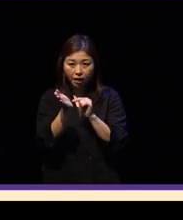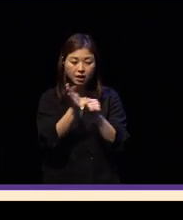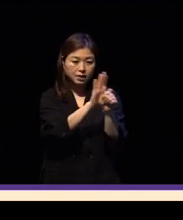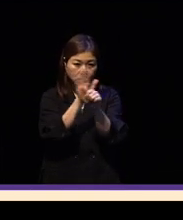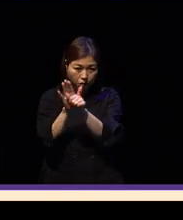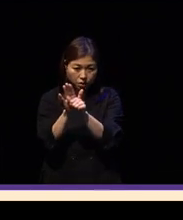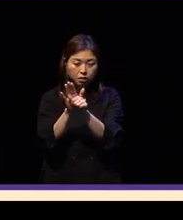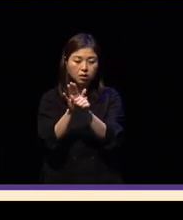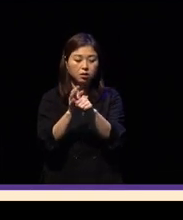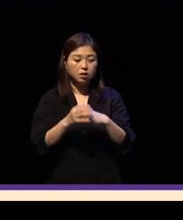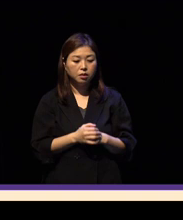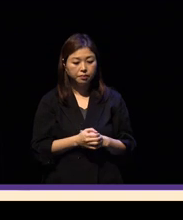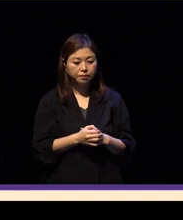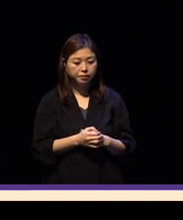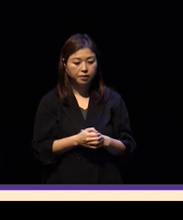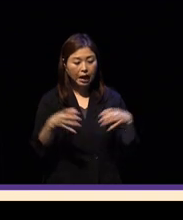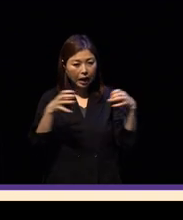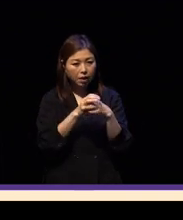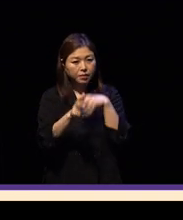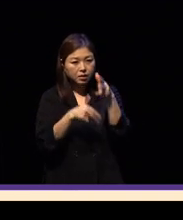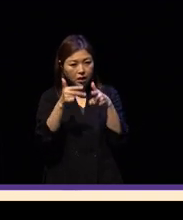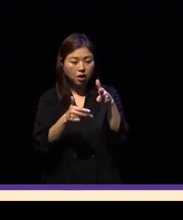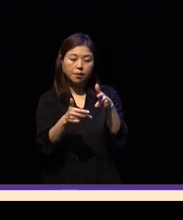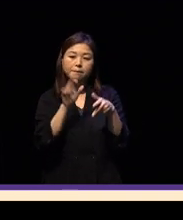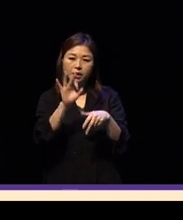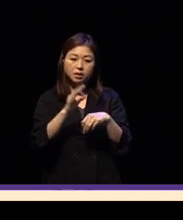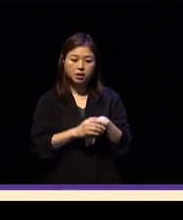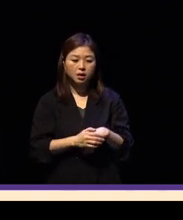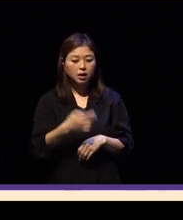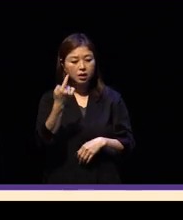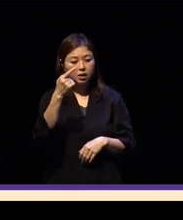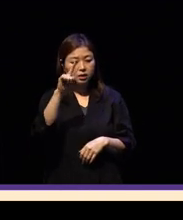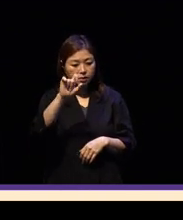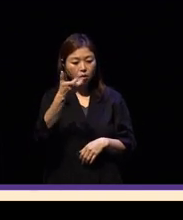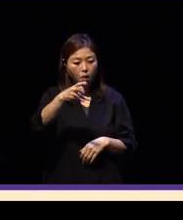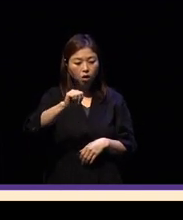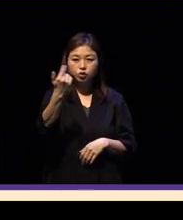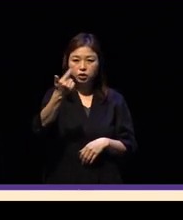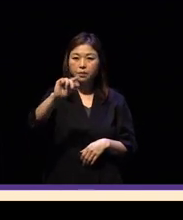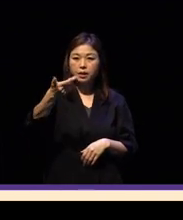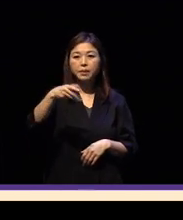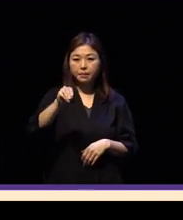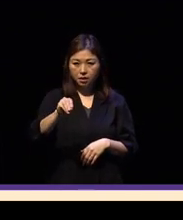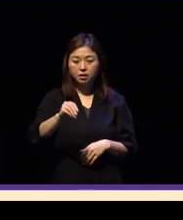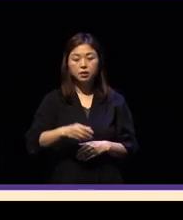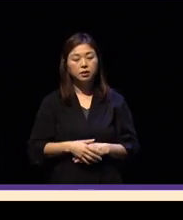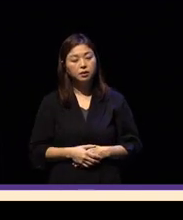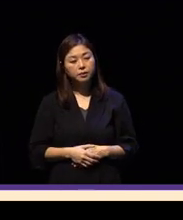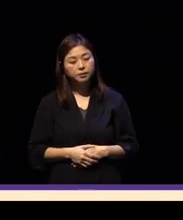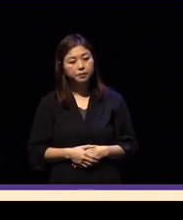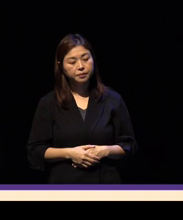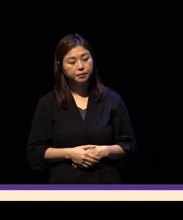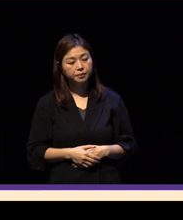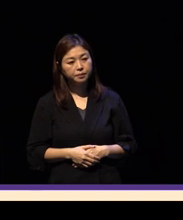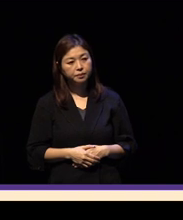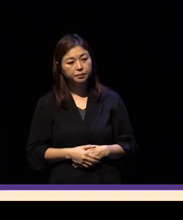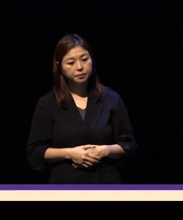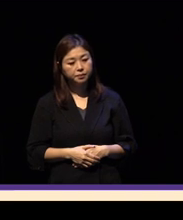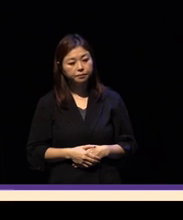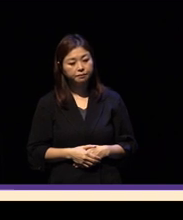규모로는 총 사업비가 15억 6천 8백만원 예산으로 지원을 할 예정이고요